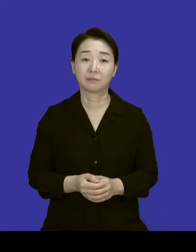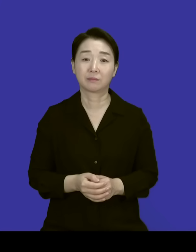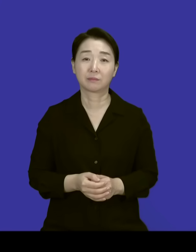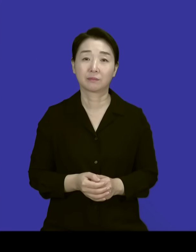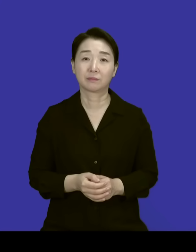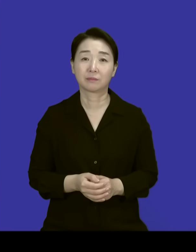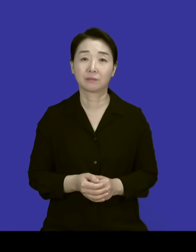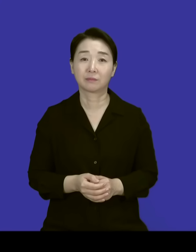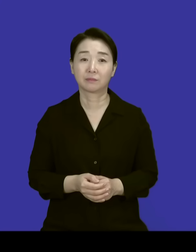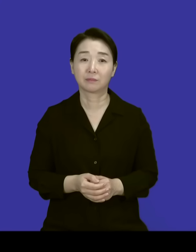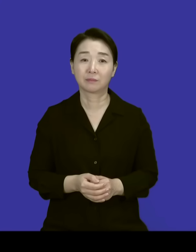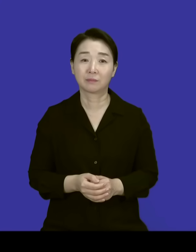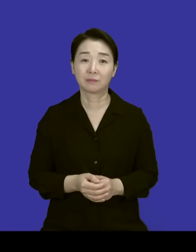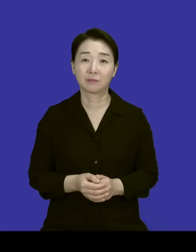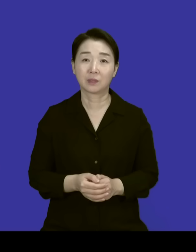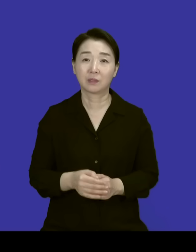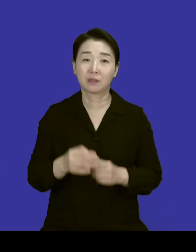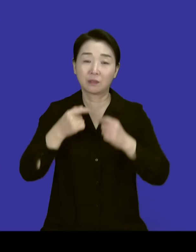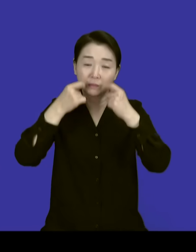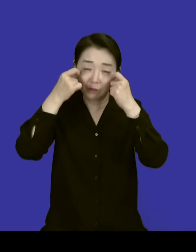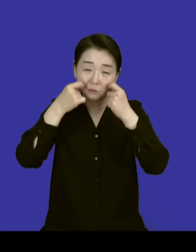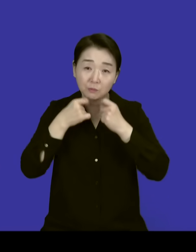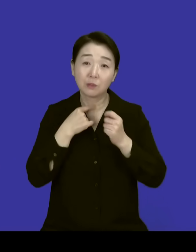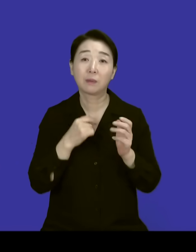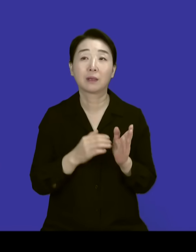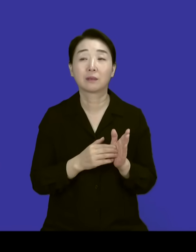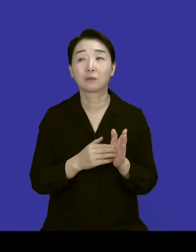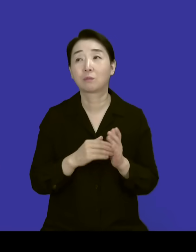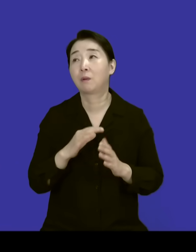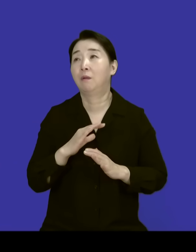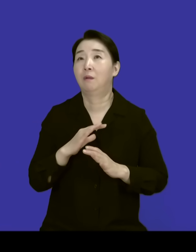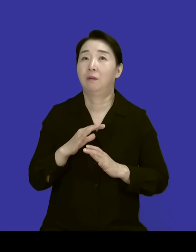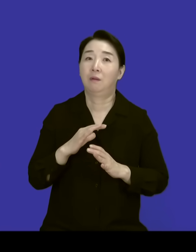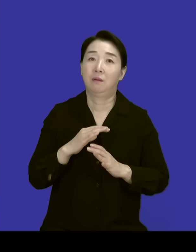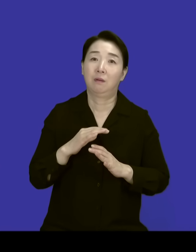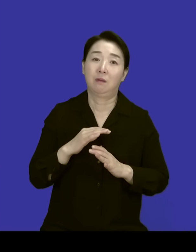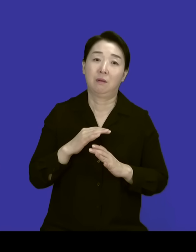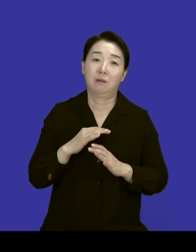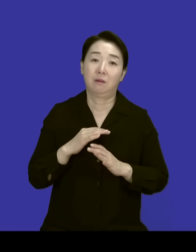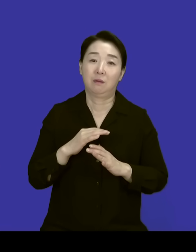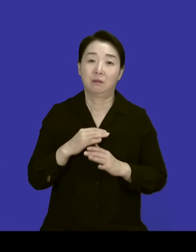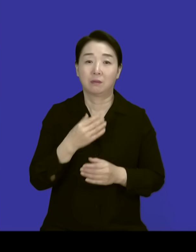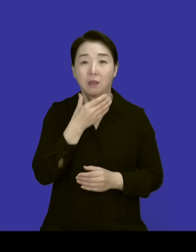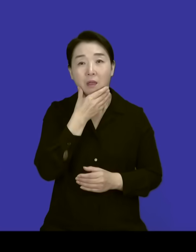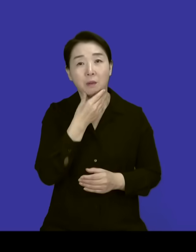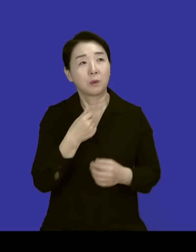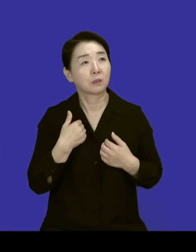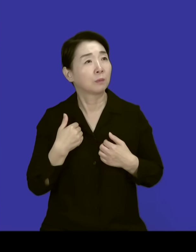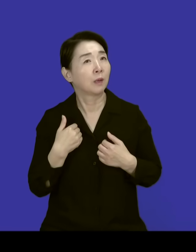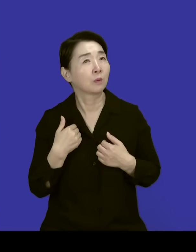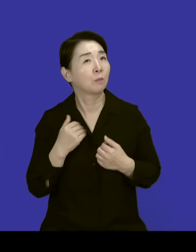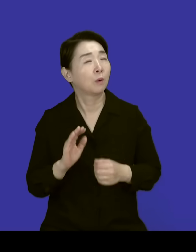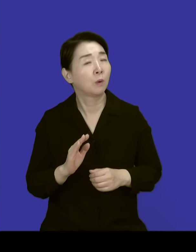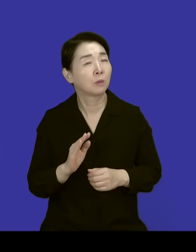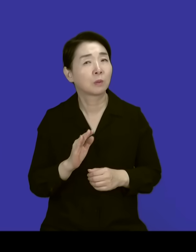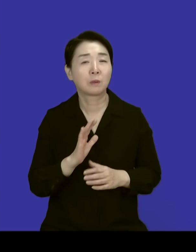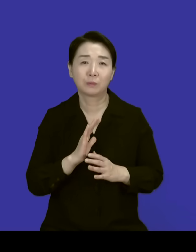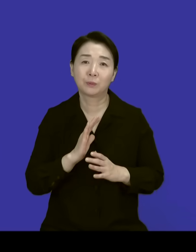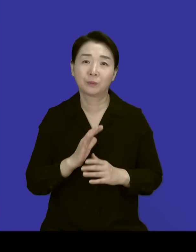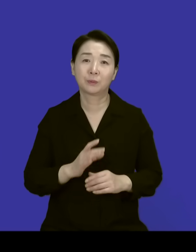너무 눈물을 펑펑 흘렸고 너무 무섭고 너무 예. 두렵고 이게 행복하고 기쁜 게 아니고 그때는 예. 너무